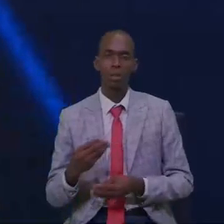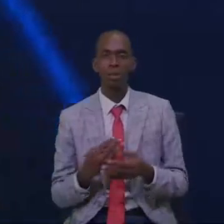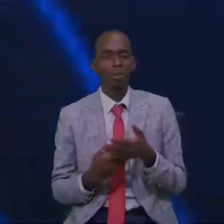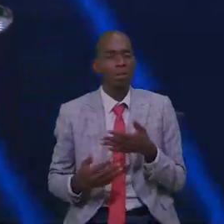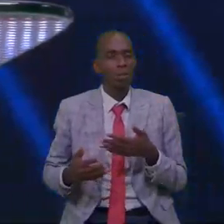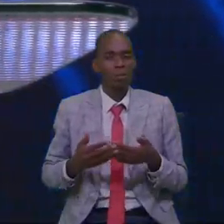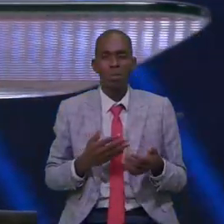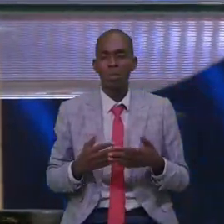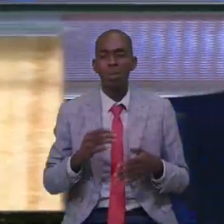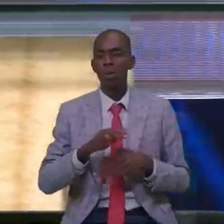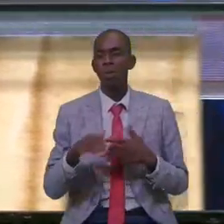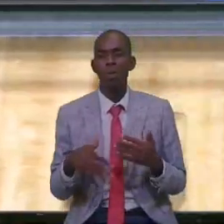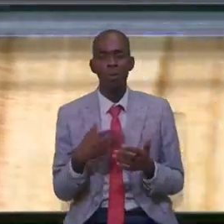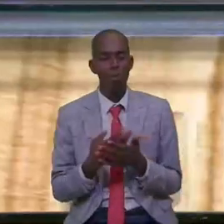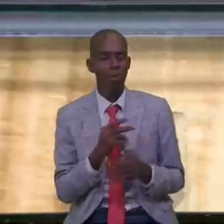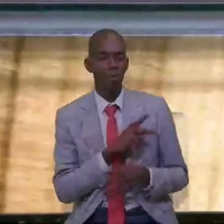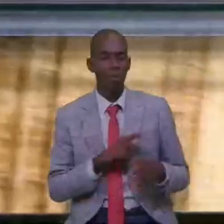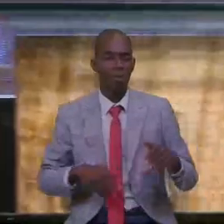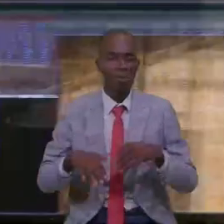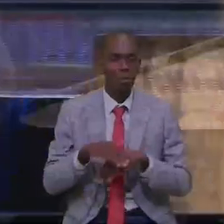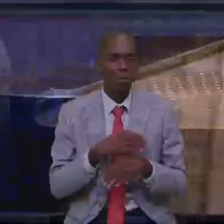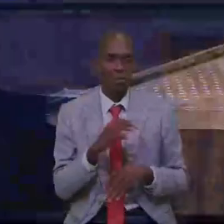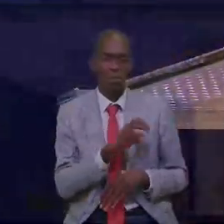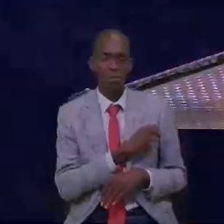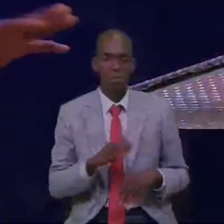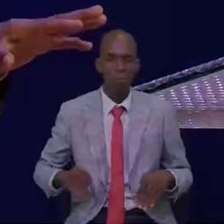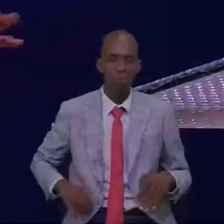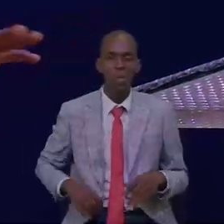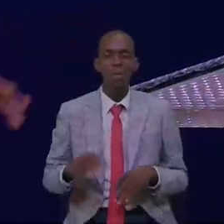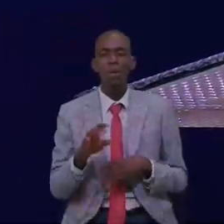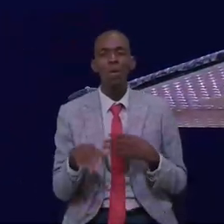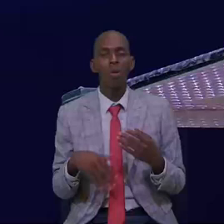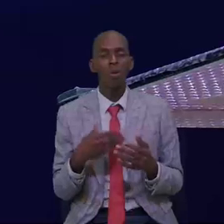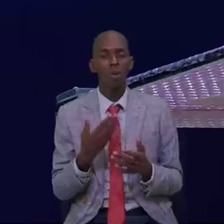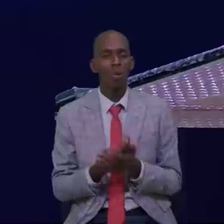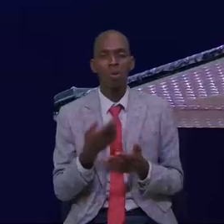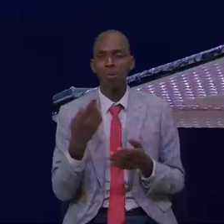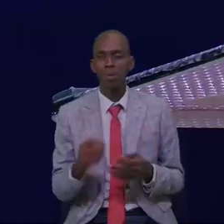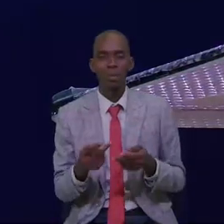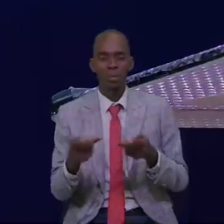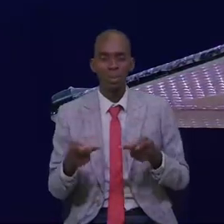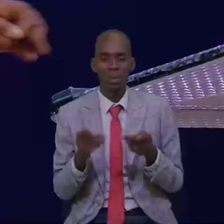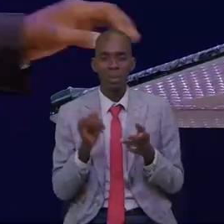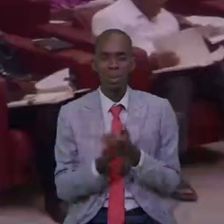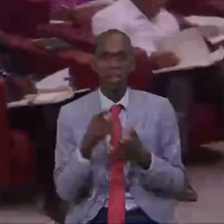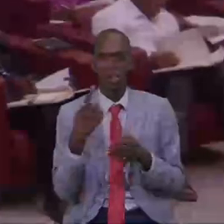Tous ces royaumes et ces empires et tous ces rois